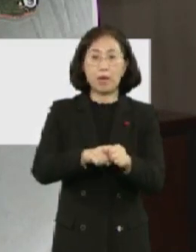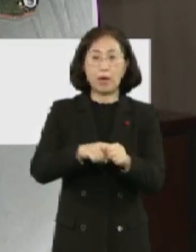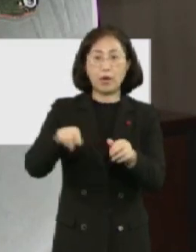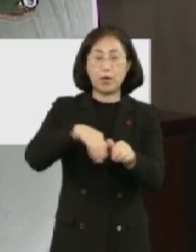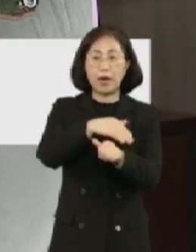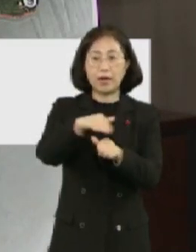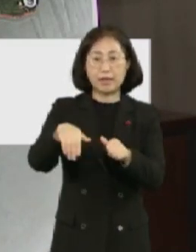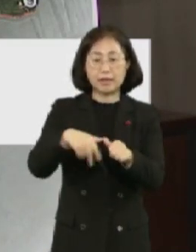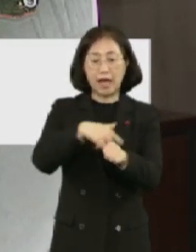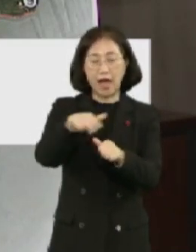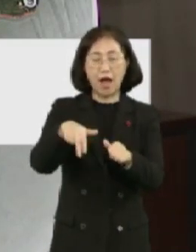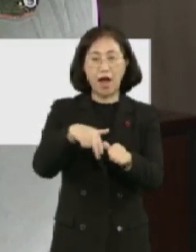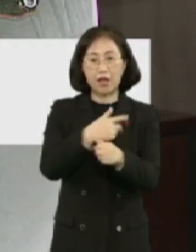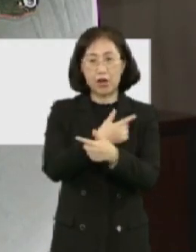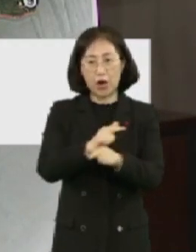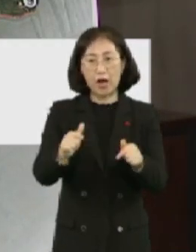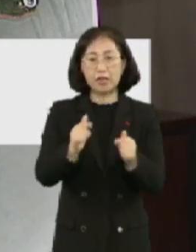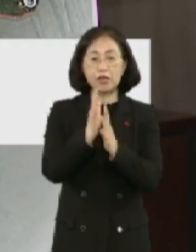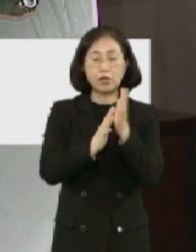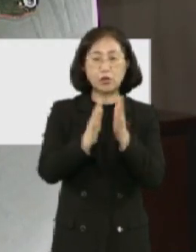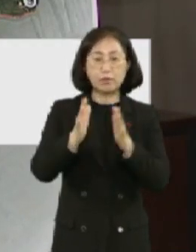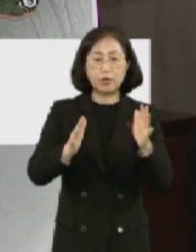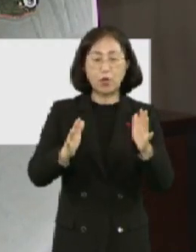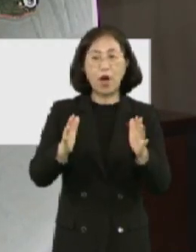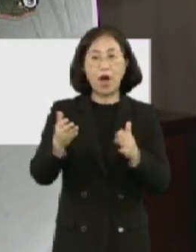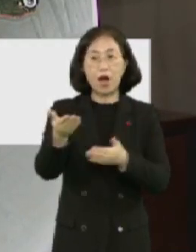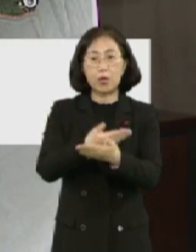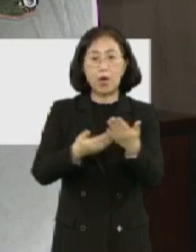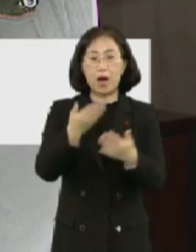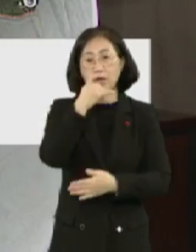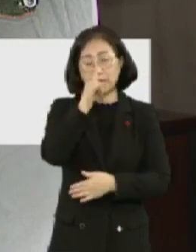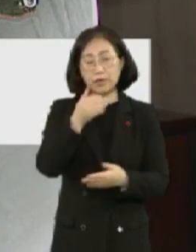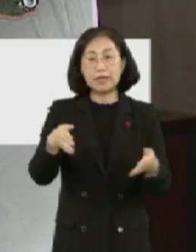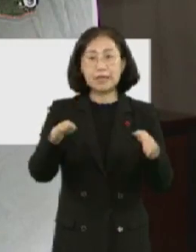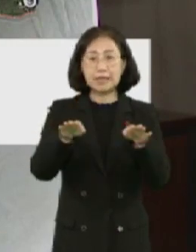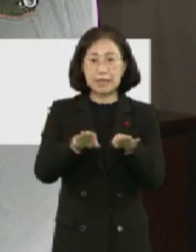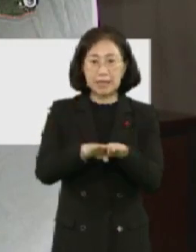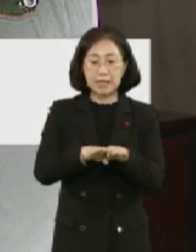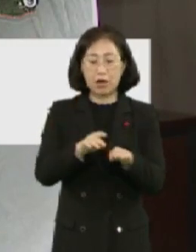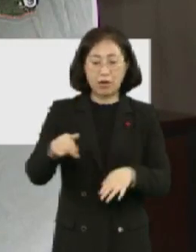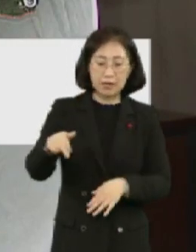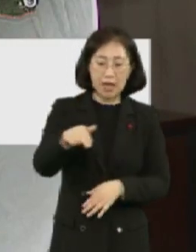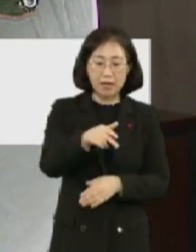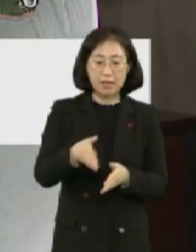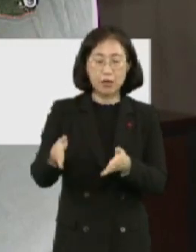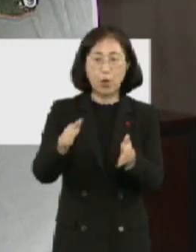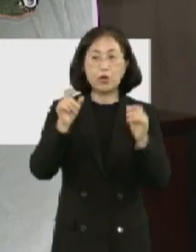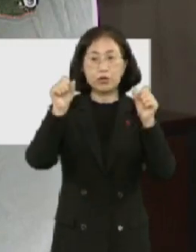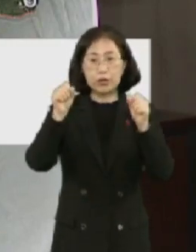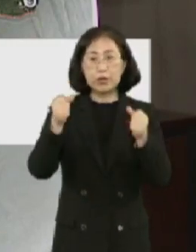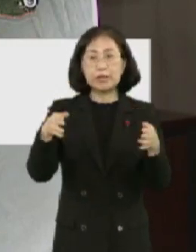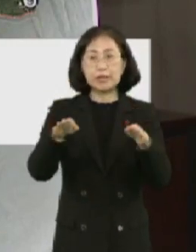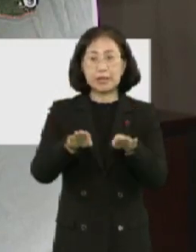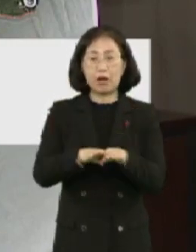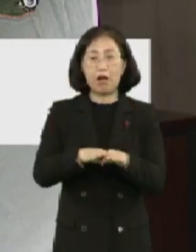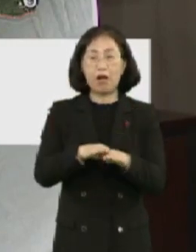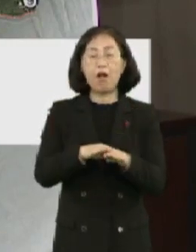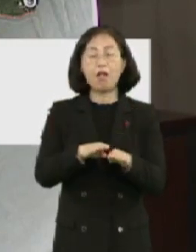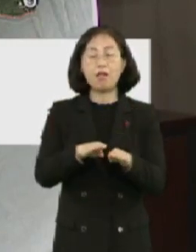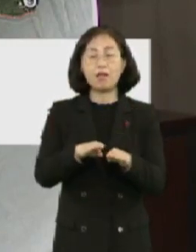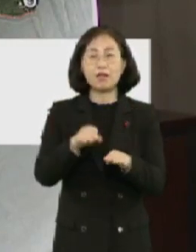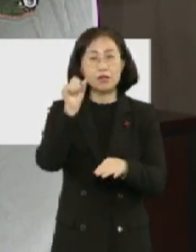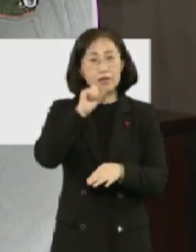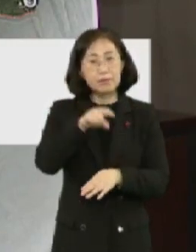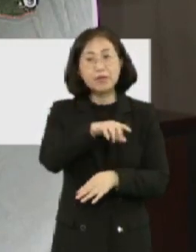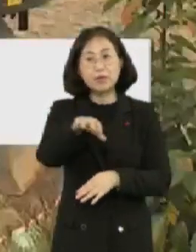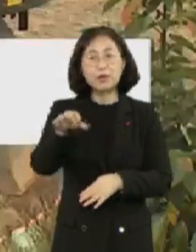관찰과 같은 다양한 주제로 숲과 교감할 수 있는 시설과 산책로, 운동시설 등 여가를 위한